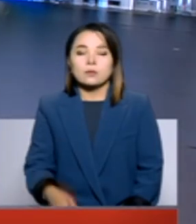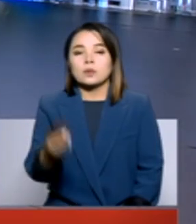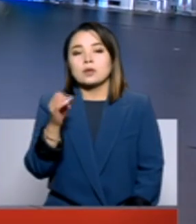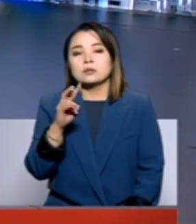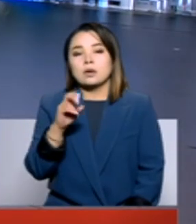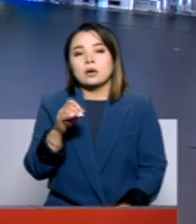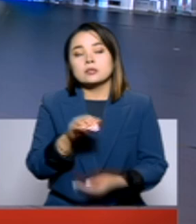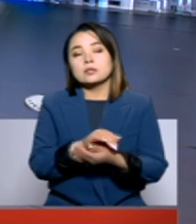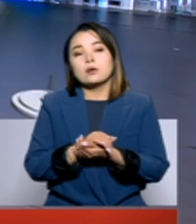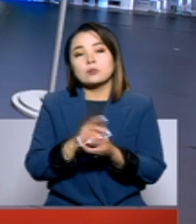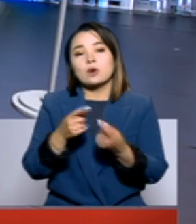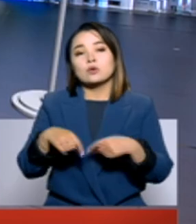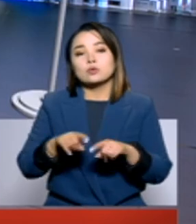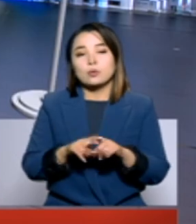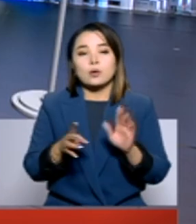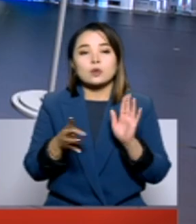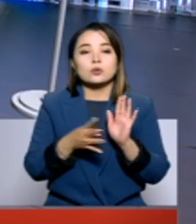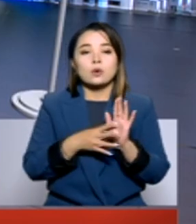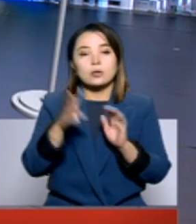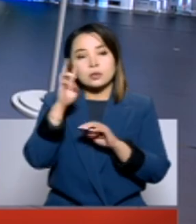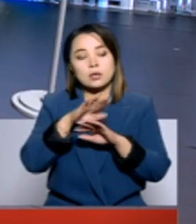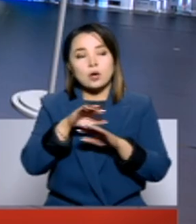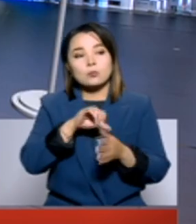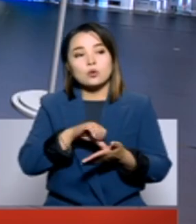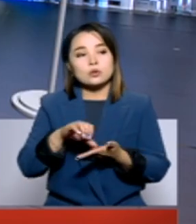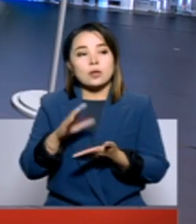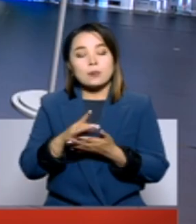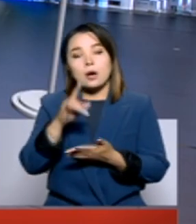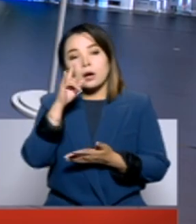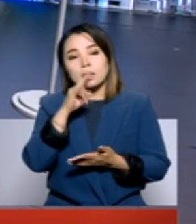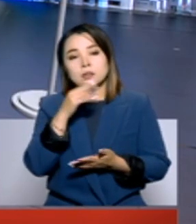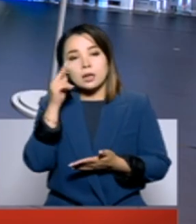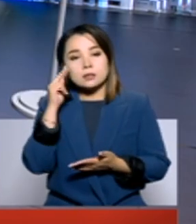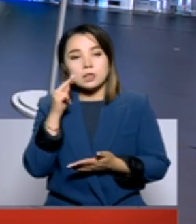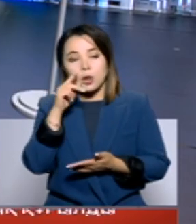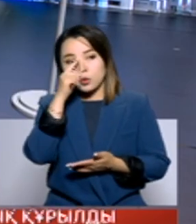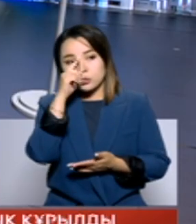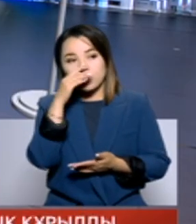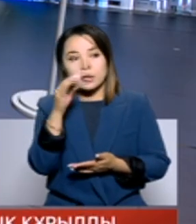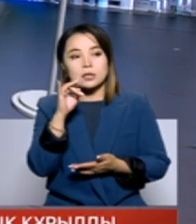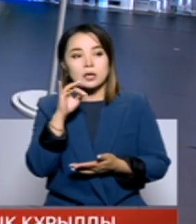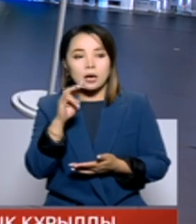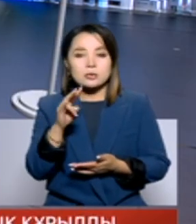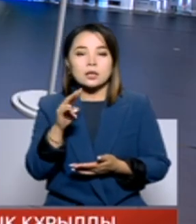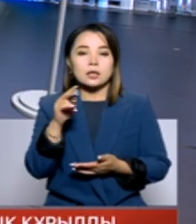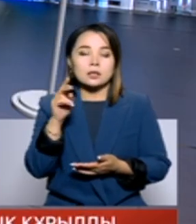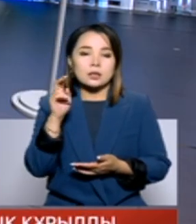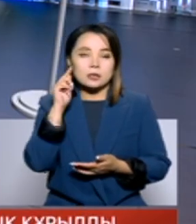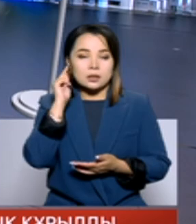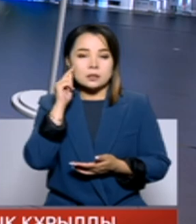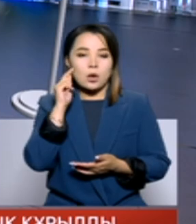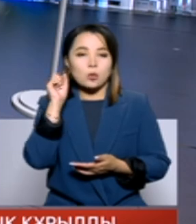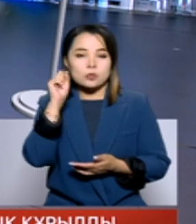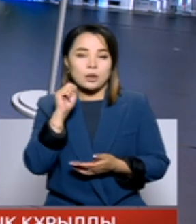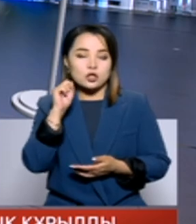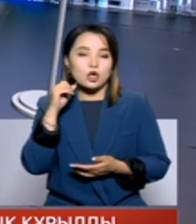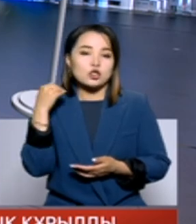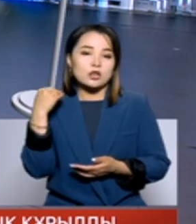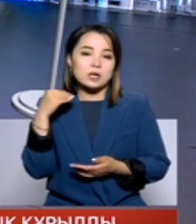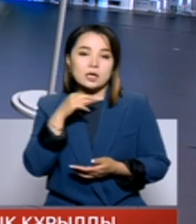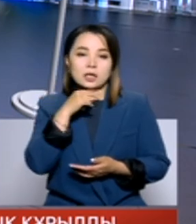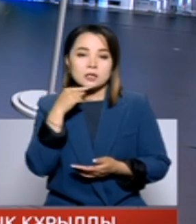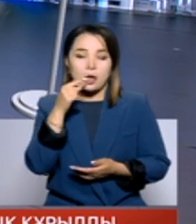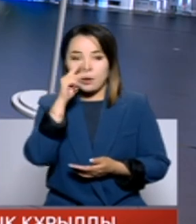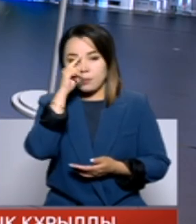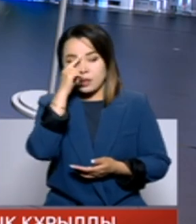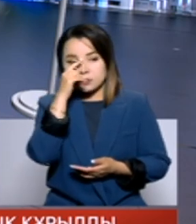Шанхай ынтымақтастық ұйымына 9 ел мүше. Олар Қазақстан, Қытай, Үндістан, Иран, Қырғызстан, Өзбекстан, Тәжікстан,